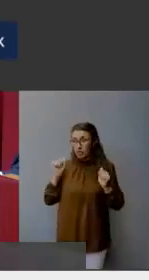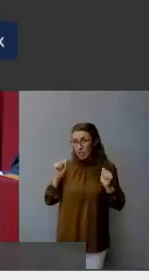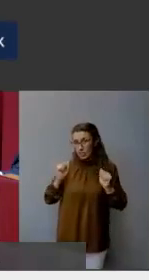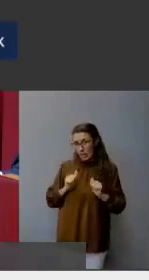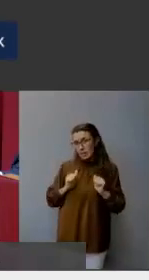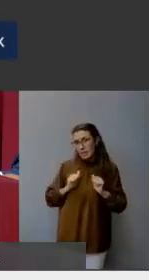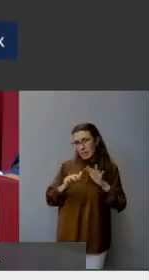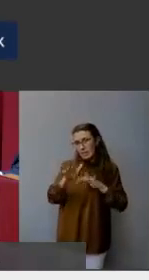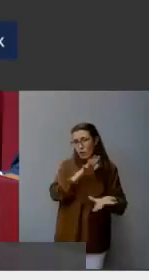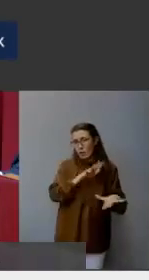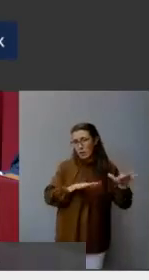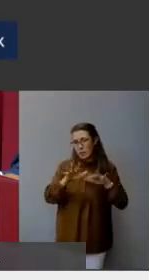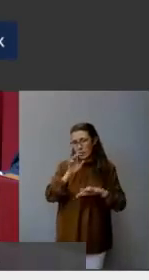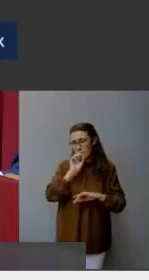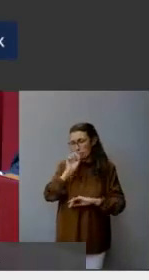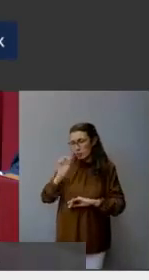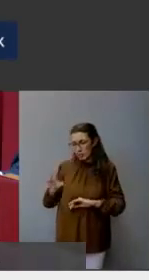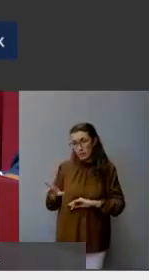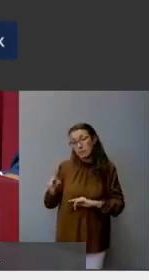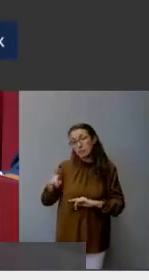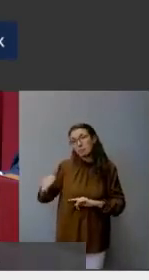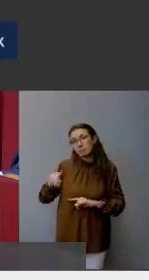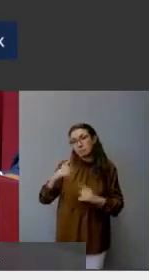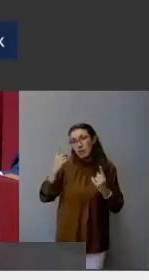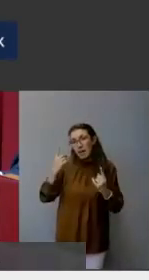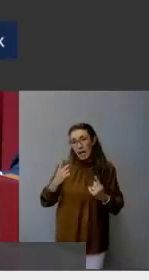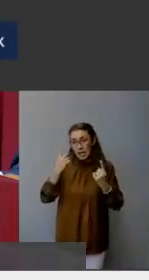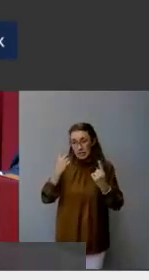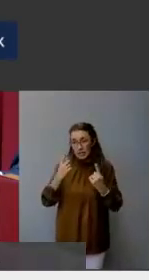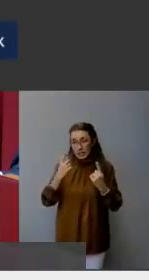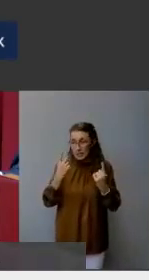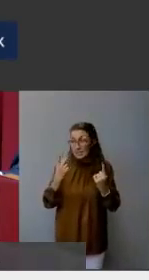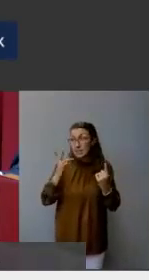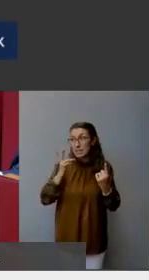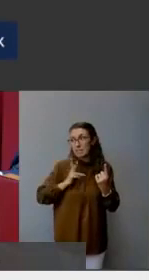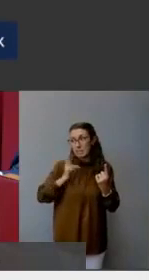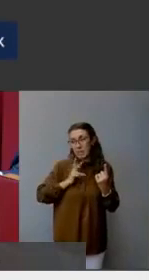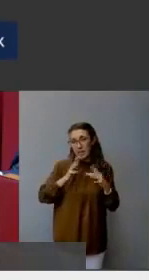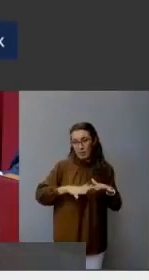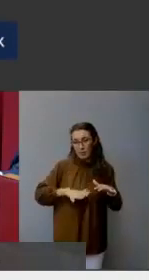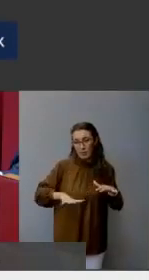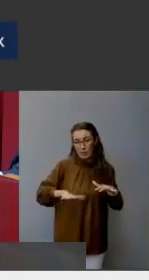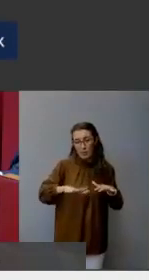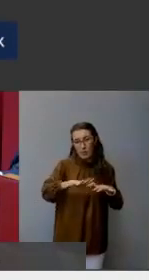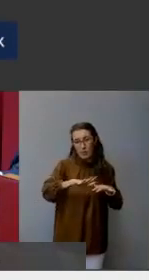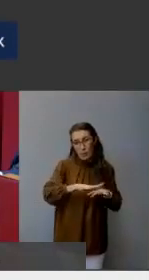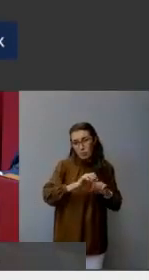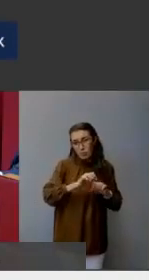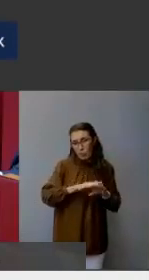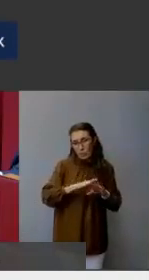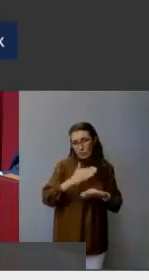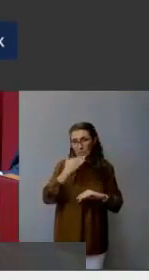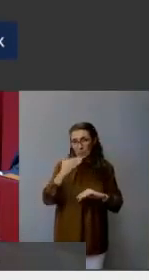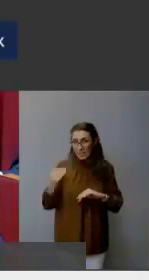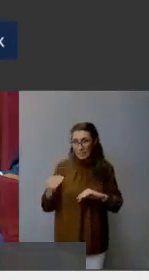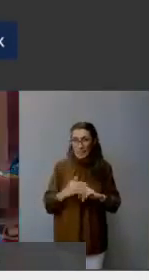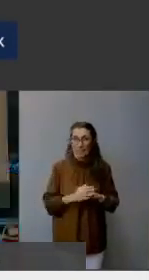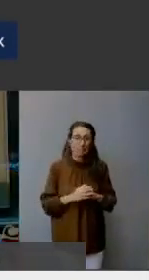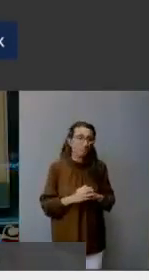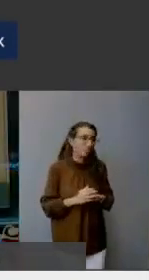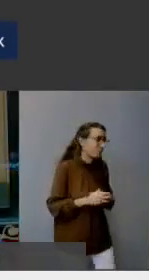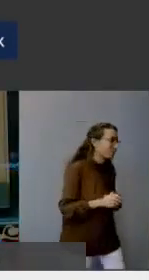informazione i quali sono in attesa e sperano di veder liberata più presto questi posti grazie